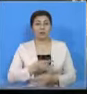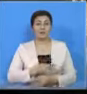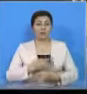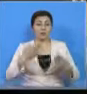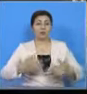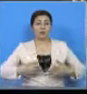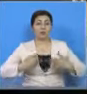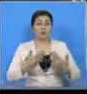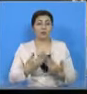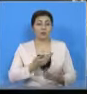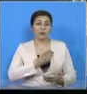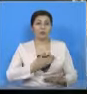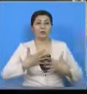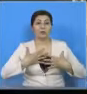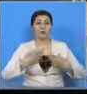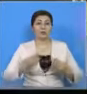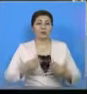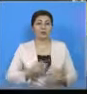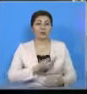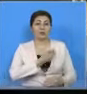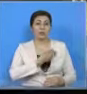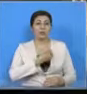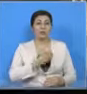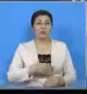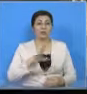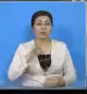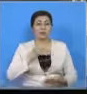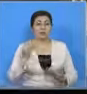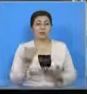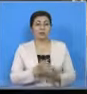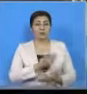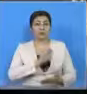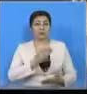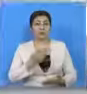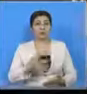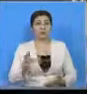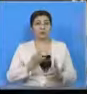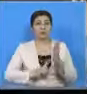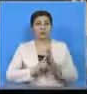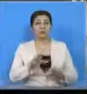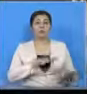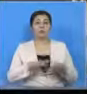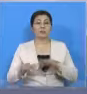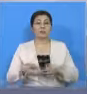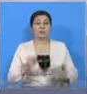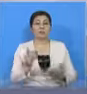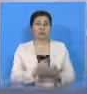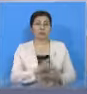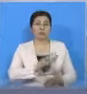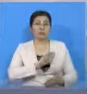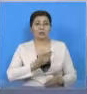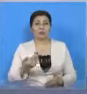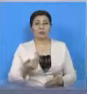барлығына зор денсаулық тілеймін. Қызметтерінде табыс болсын. Әрбір бастамаларымен істеріне сәттілік тілеймін.